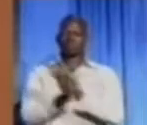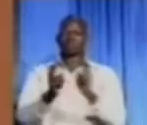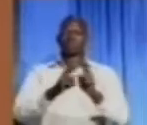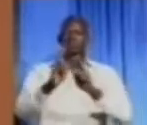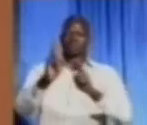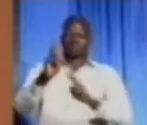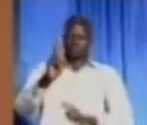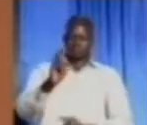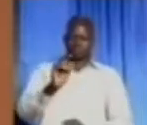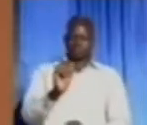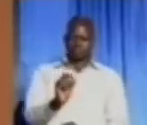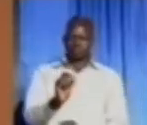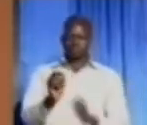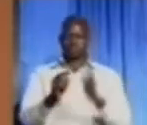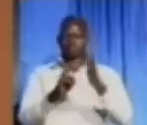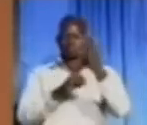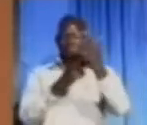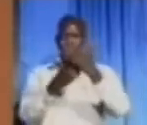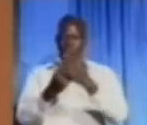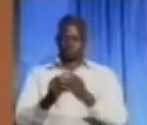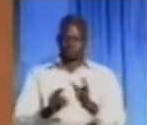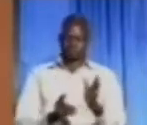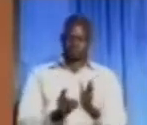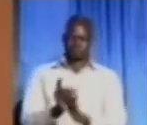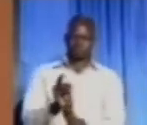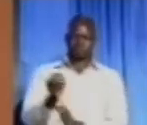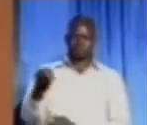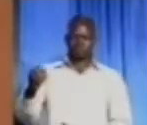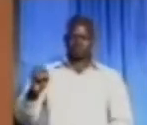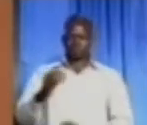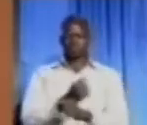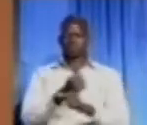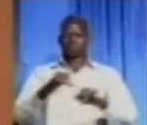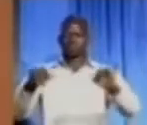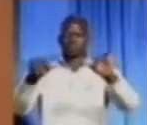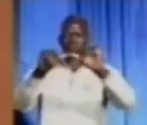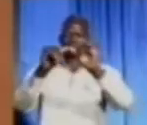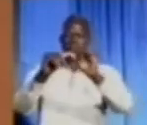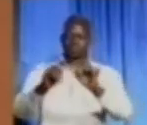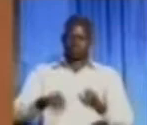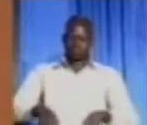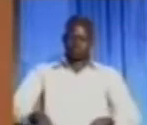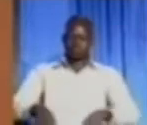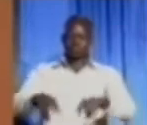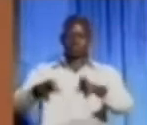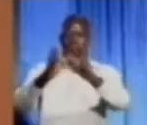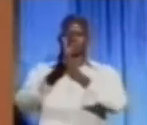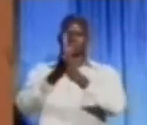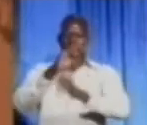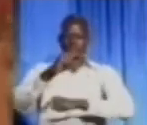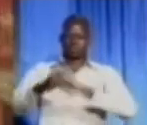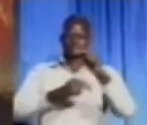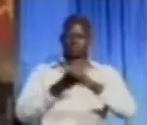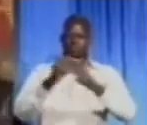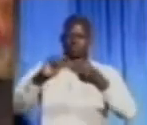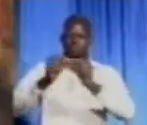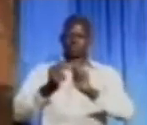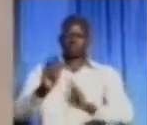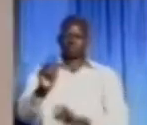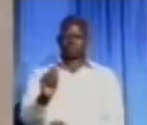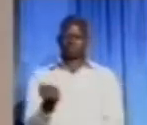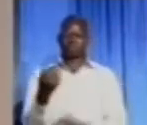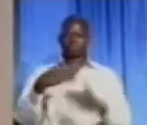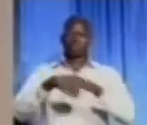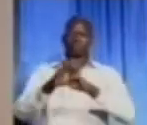de signalisation et en direction de l'est, on prend toute la mesure du tronçon Dédougou-Tougan sur la route nationale numéro 10. Dans